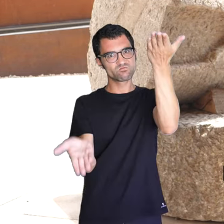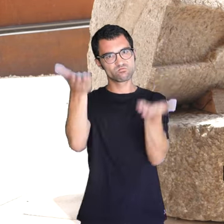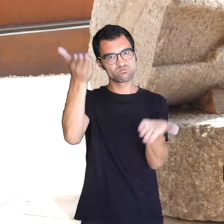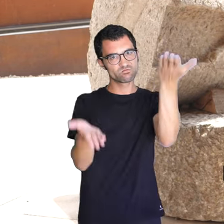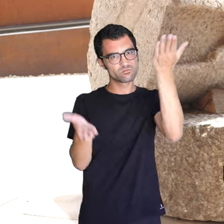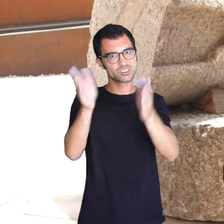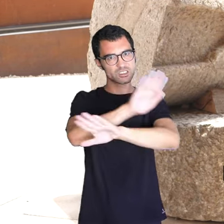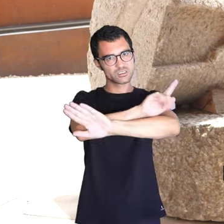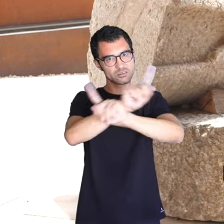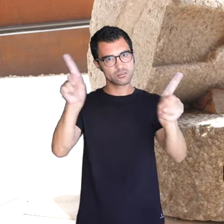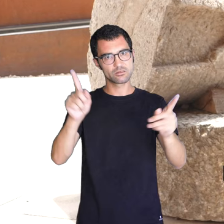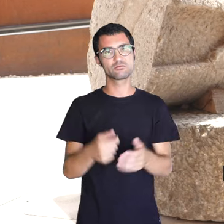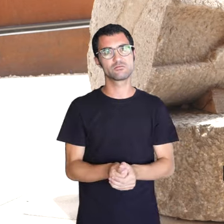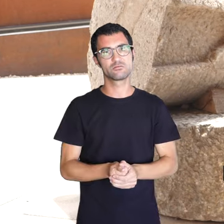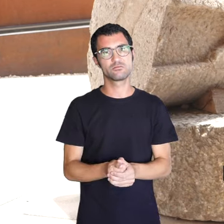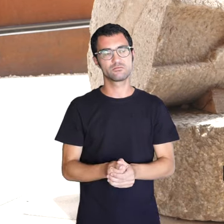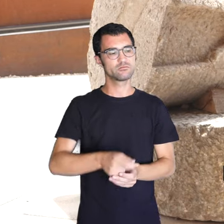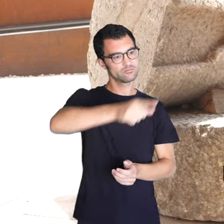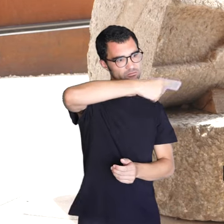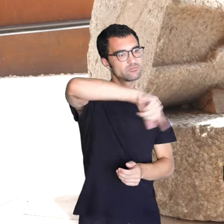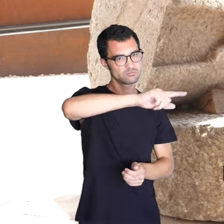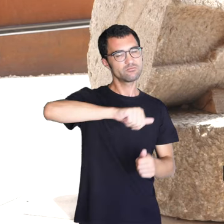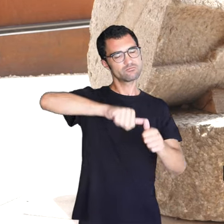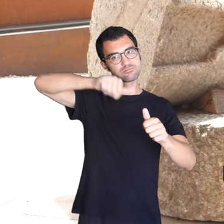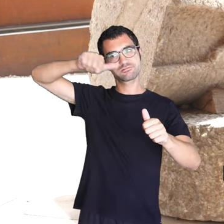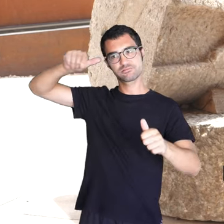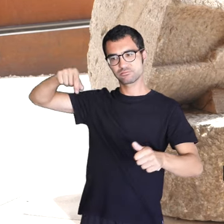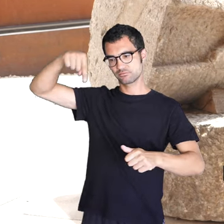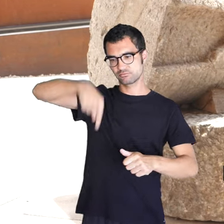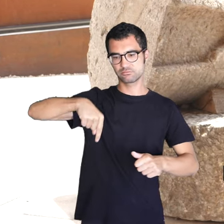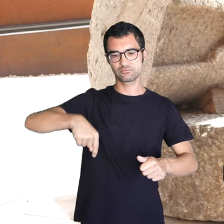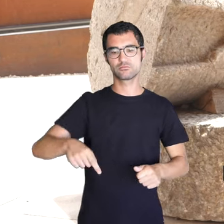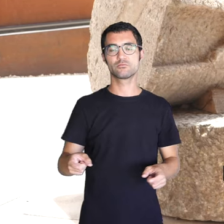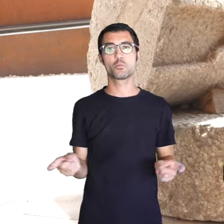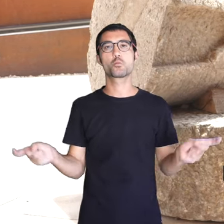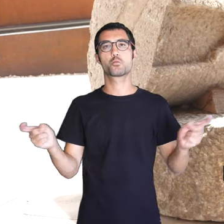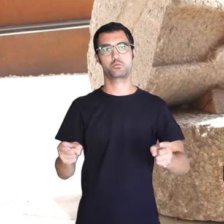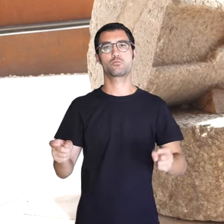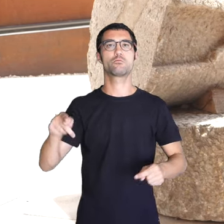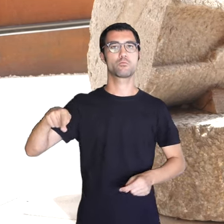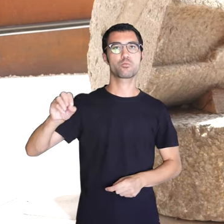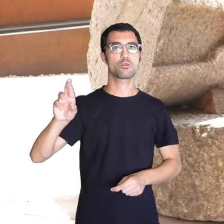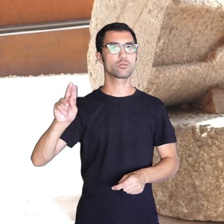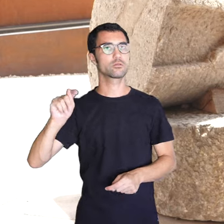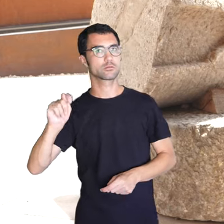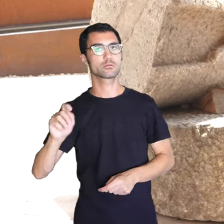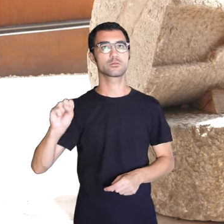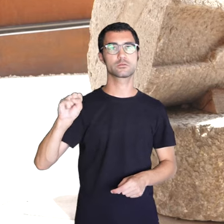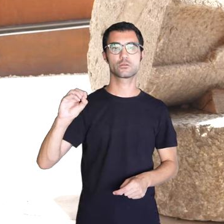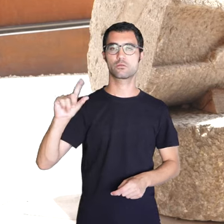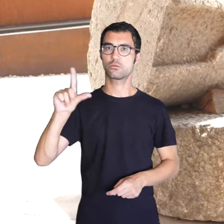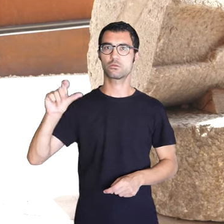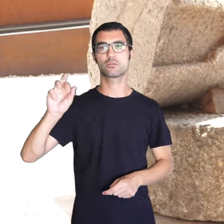sinó a la gent que del poble d'Espart. Quan hi havia